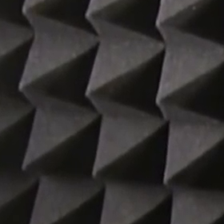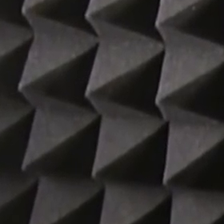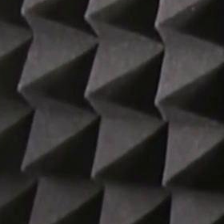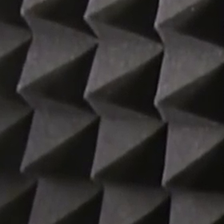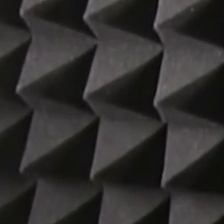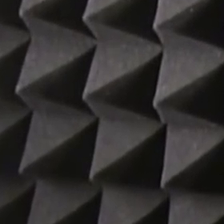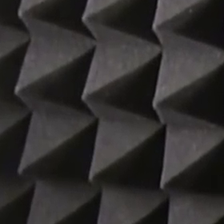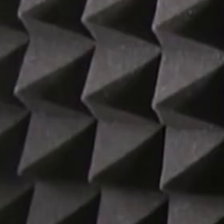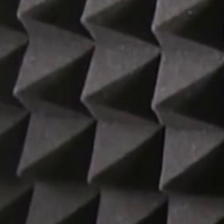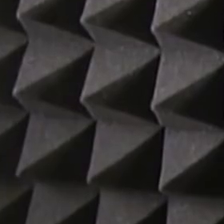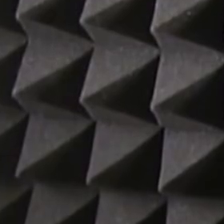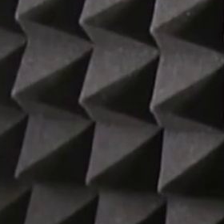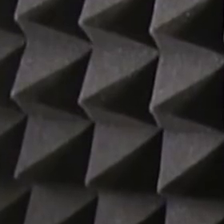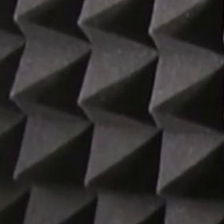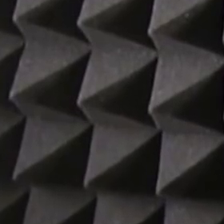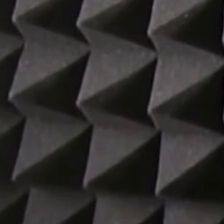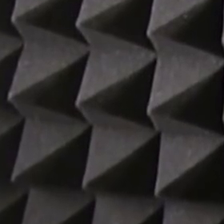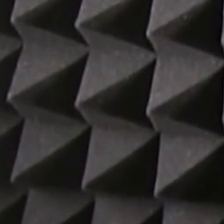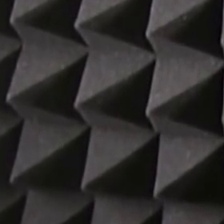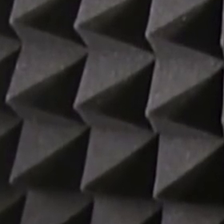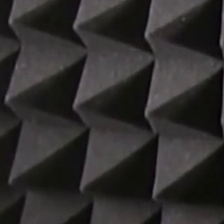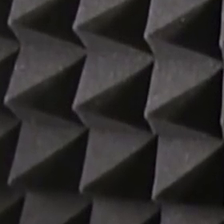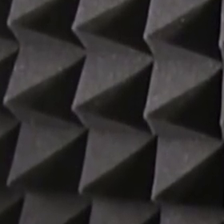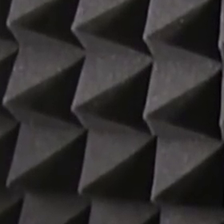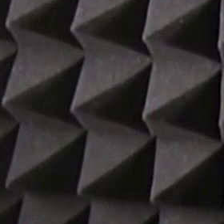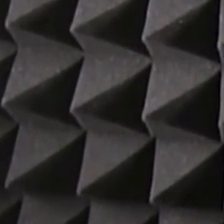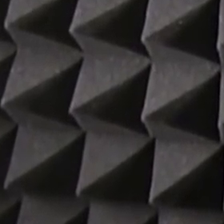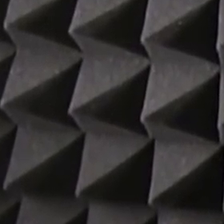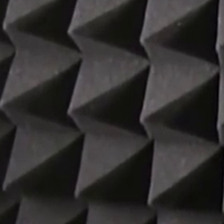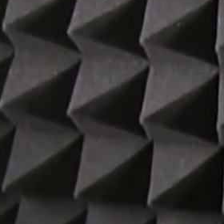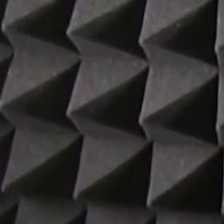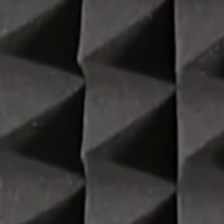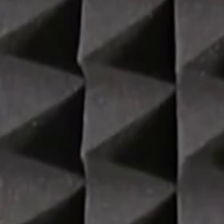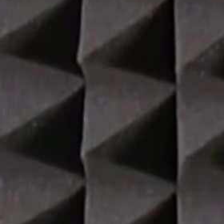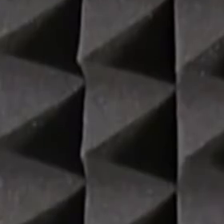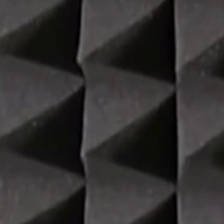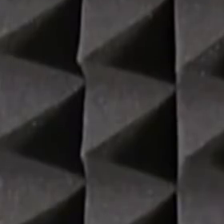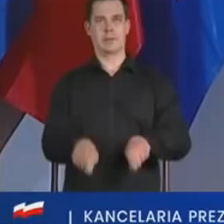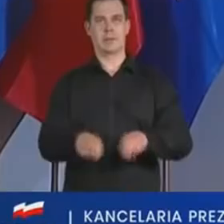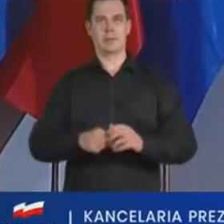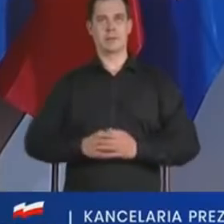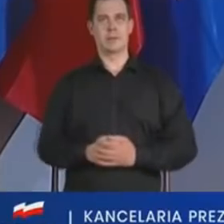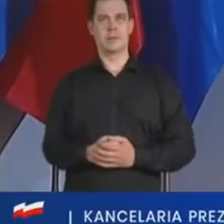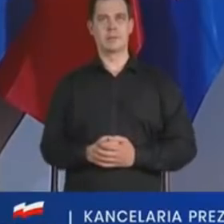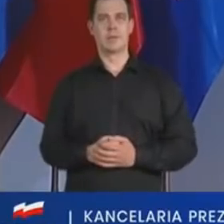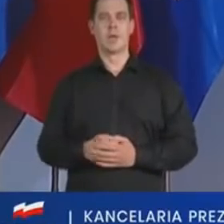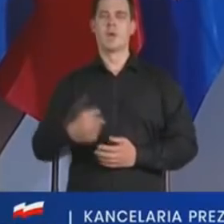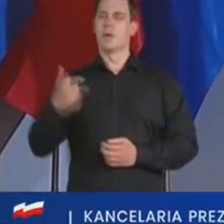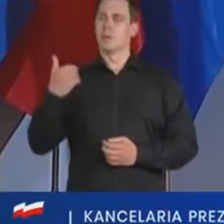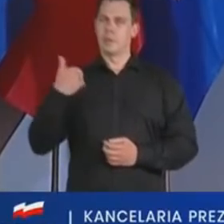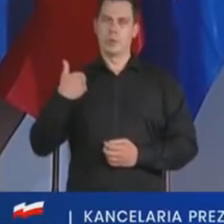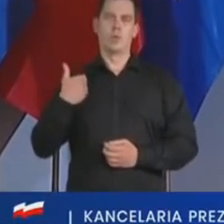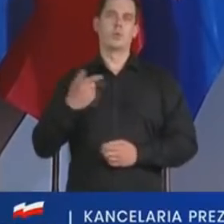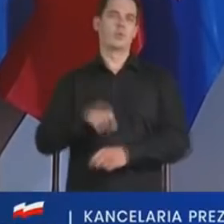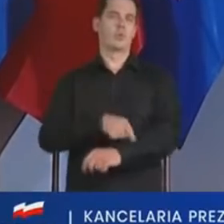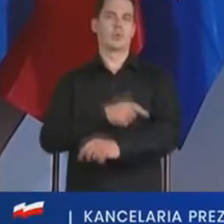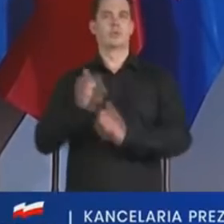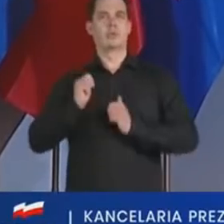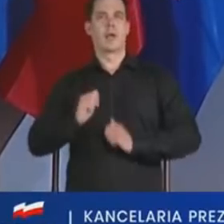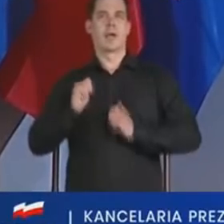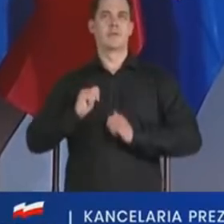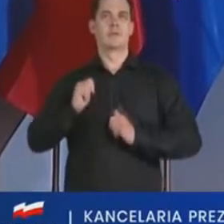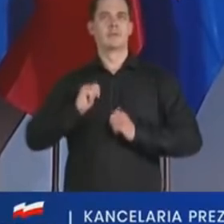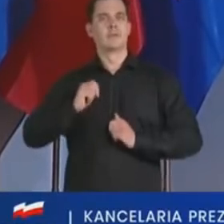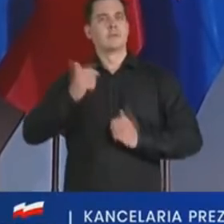stało się dokładnie to czego premier mateusz morawiecki chciał uniknąć brawo czekaliśmy z tą decyzją ponieważ